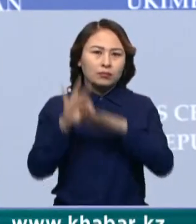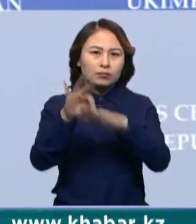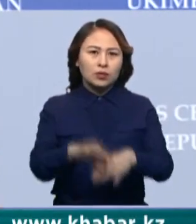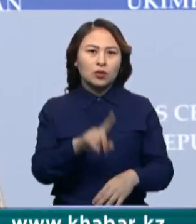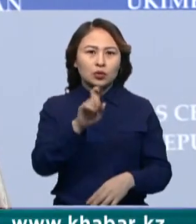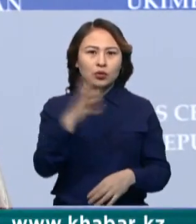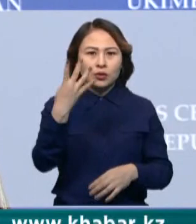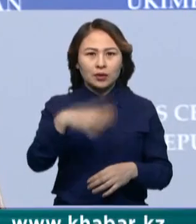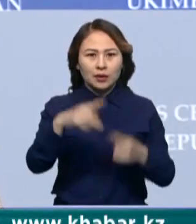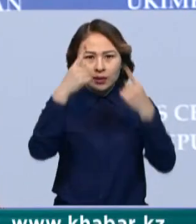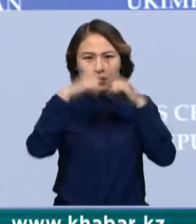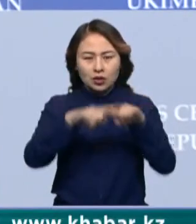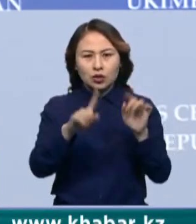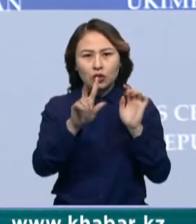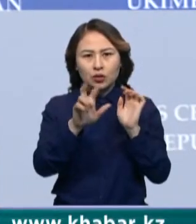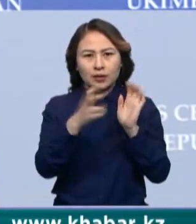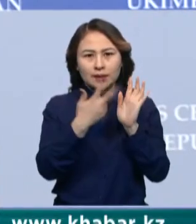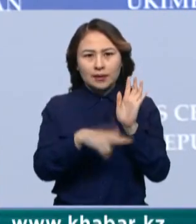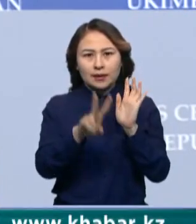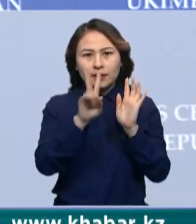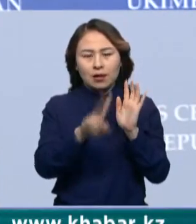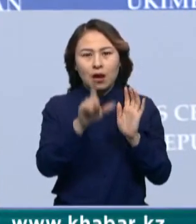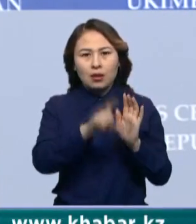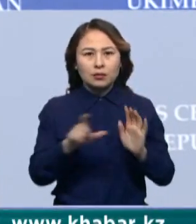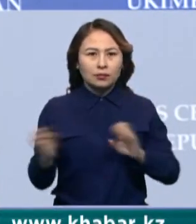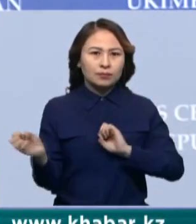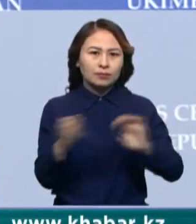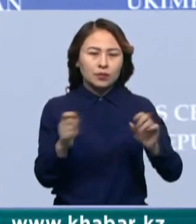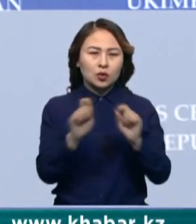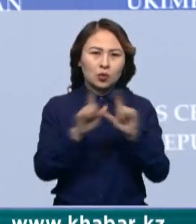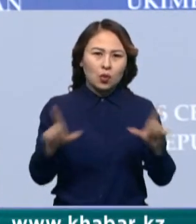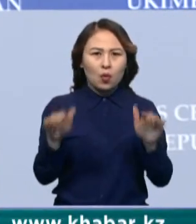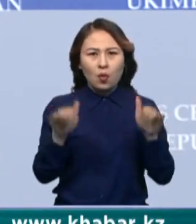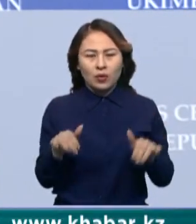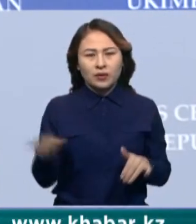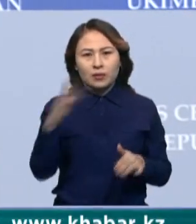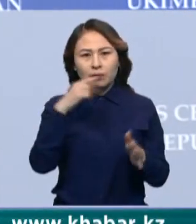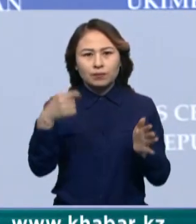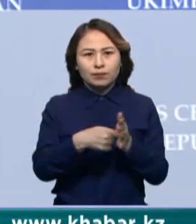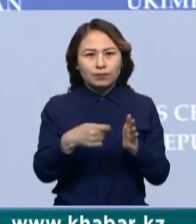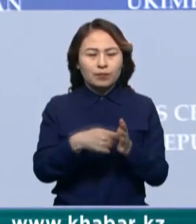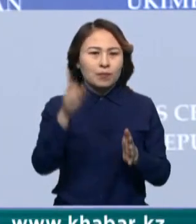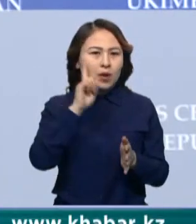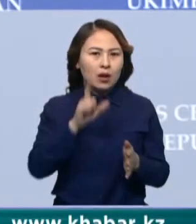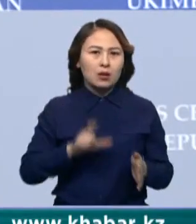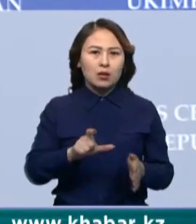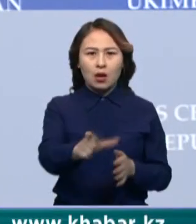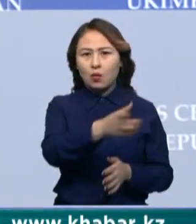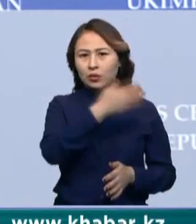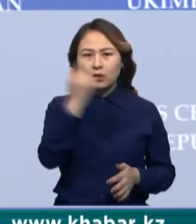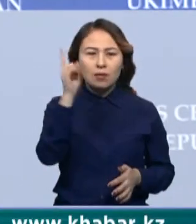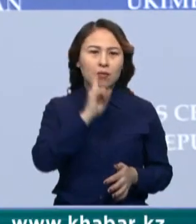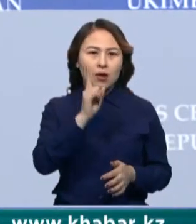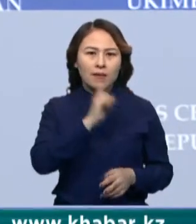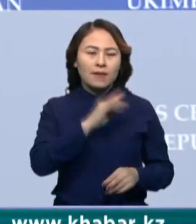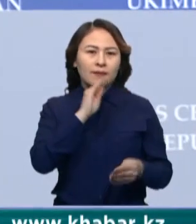мен 382 адам. Қазір адамдар колледж бен мәдениет үйіне жайғастырылды. Барлығына тамақ берілді. Әзірге жол жоқ. Сол себепті оларды Елорда